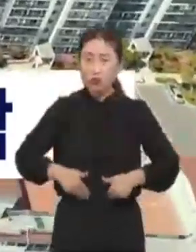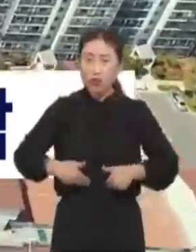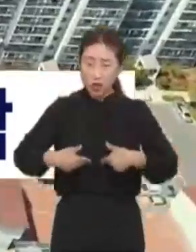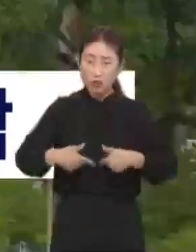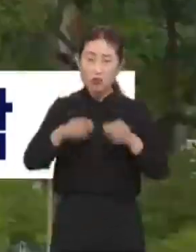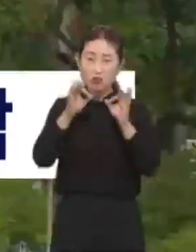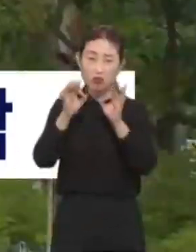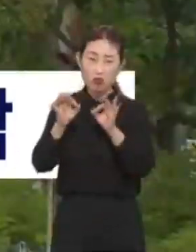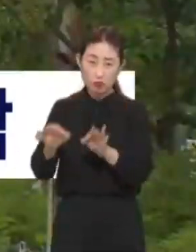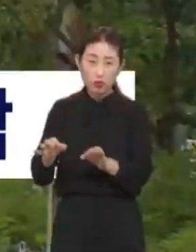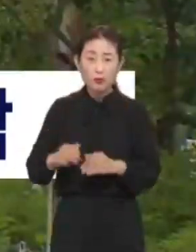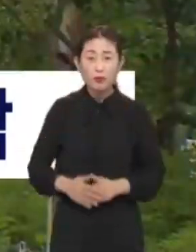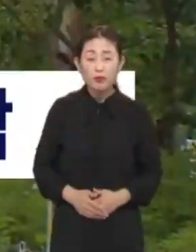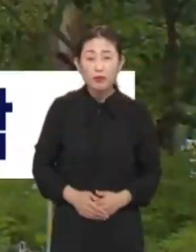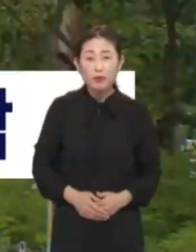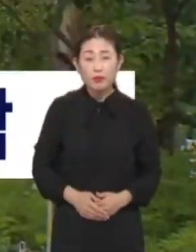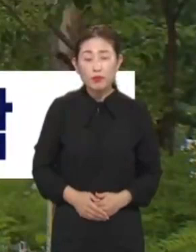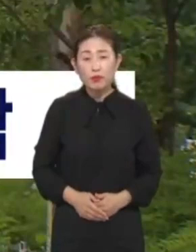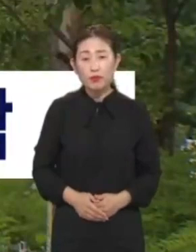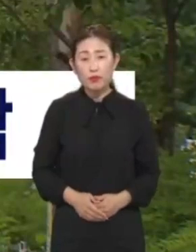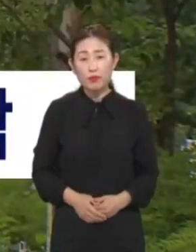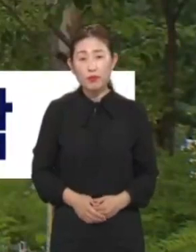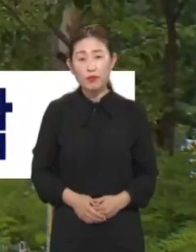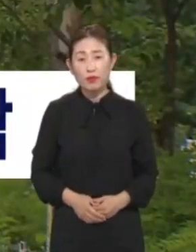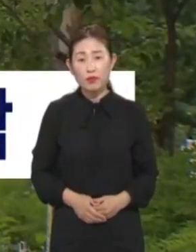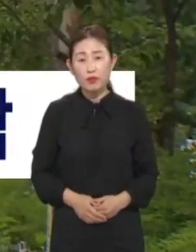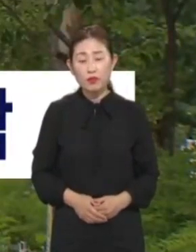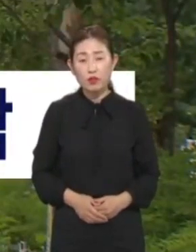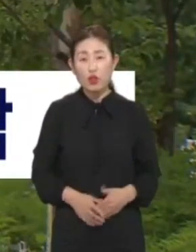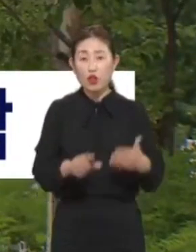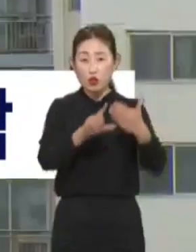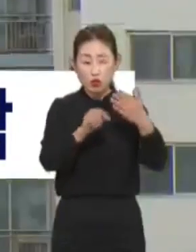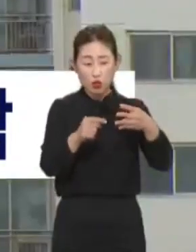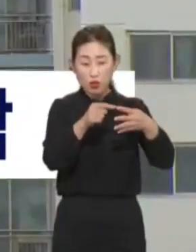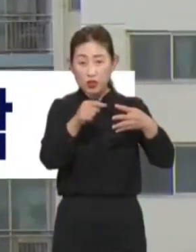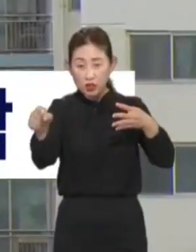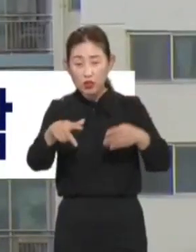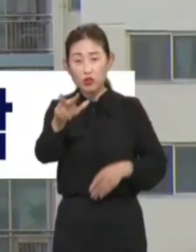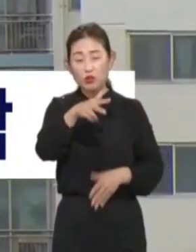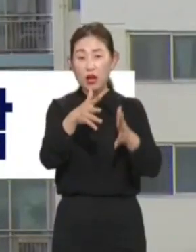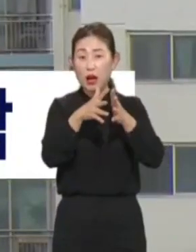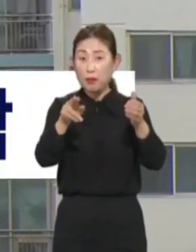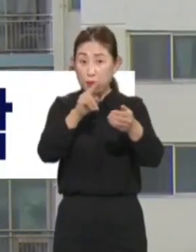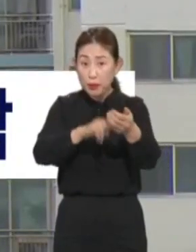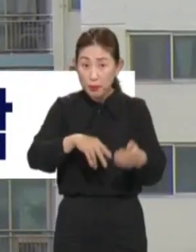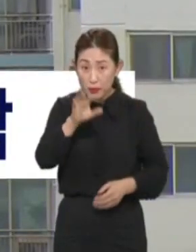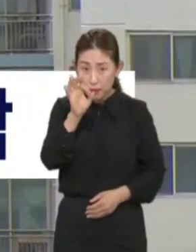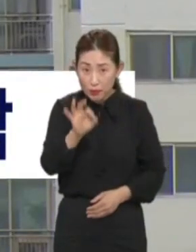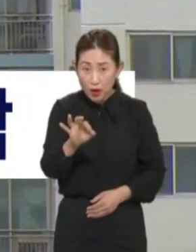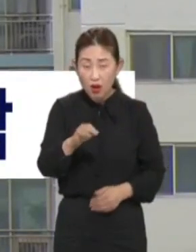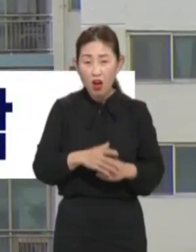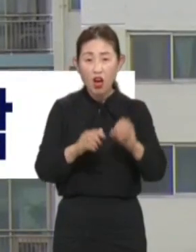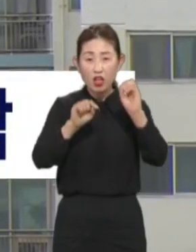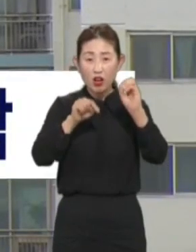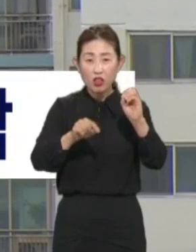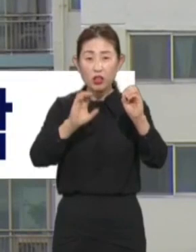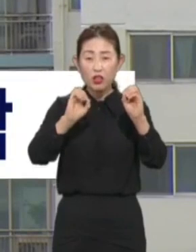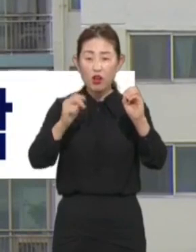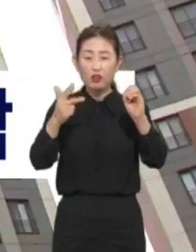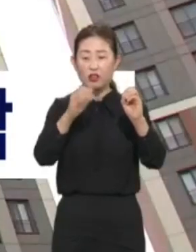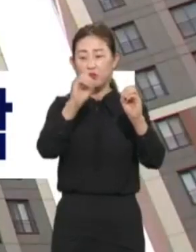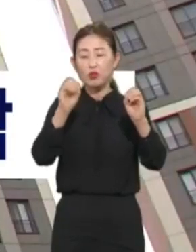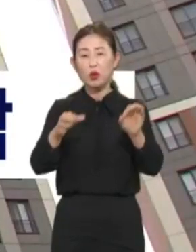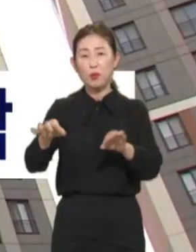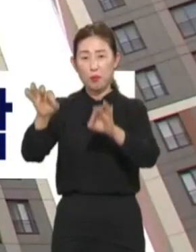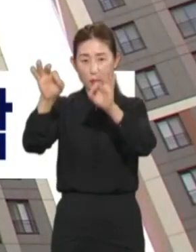하락세를 기록했습니다 한국 부동산원이 내놓은 9월 첫째 주 전국 아파트 매매 가격은 0.07%